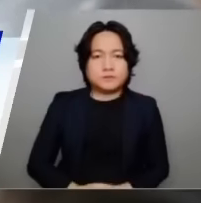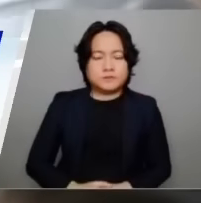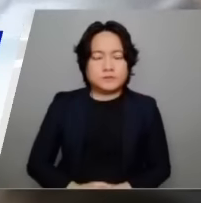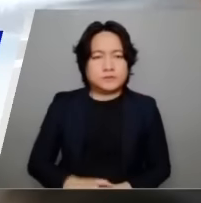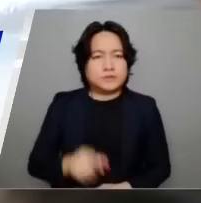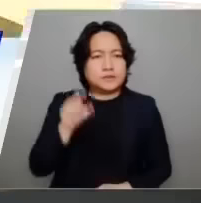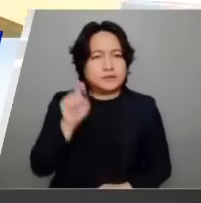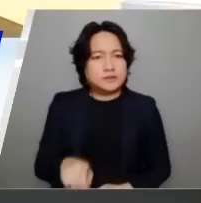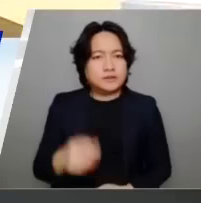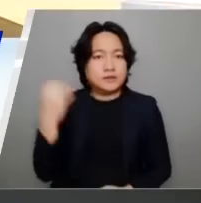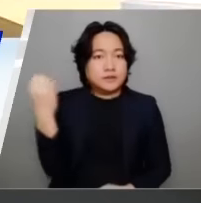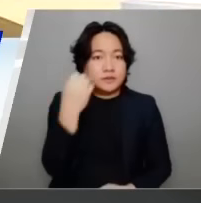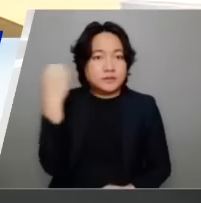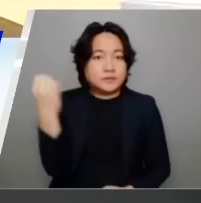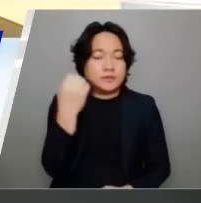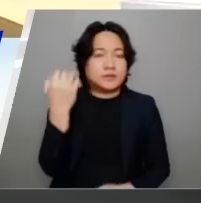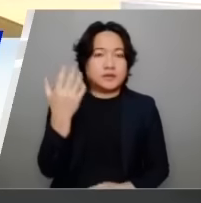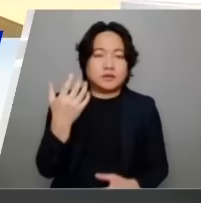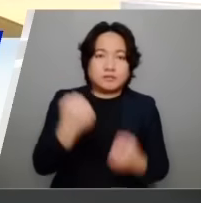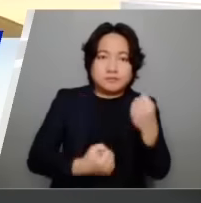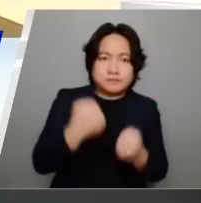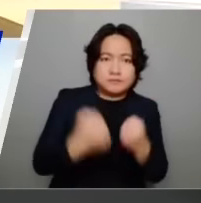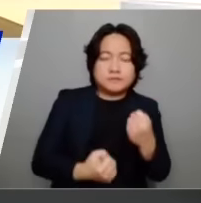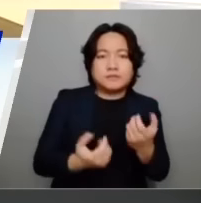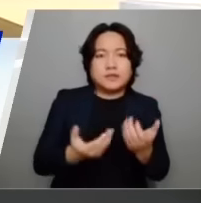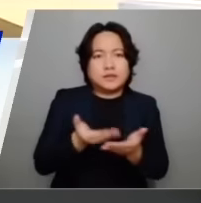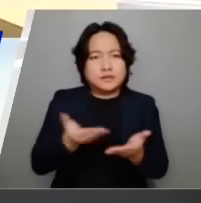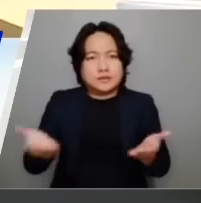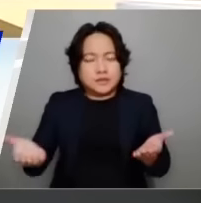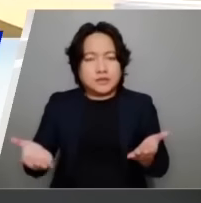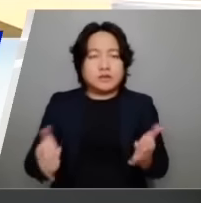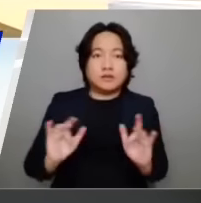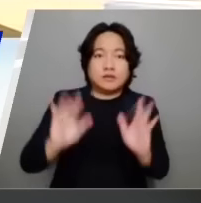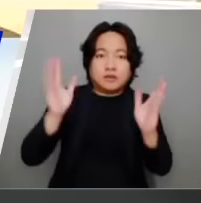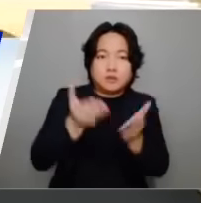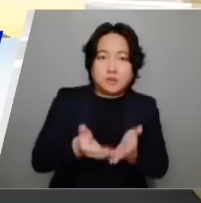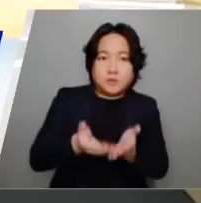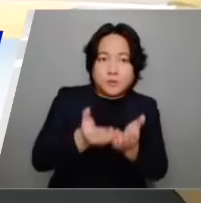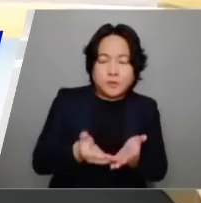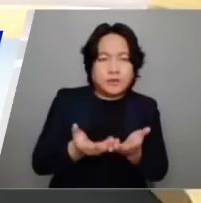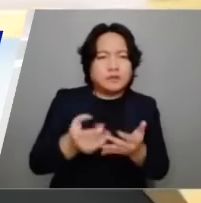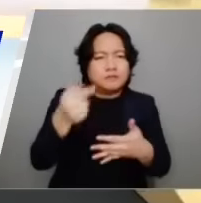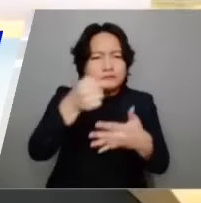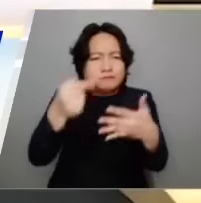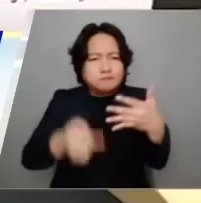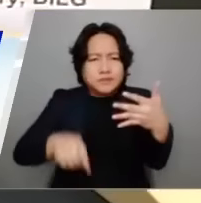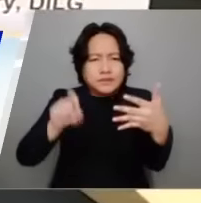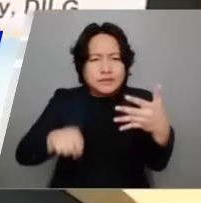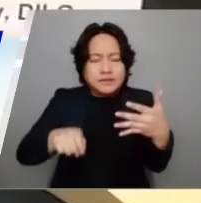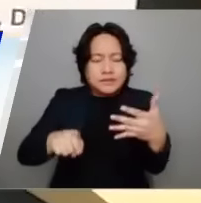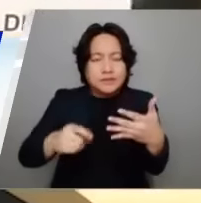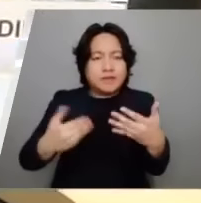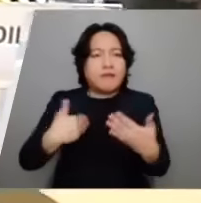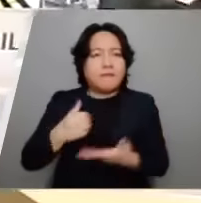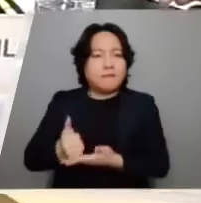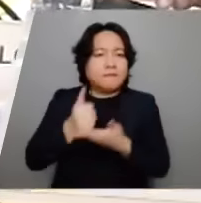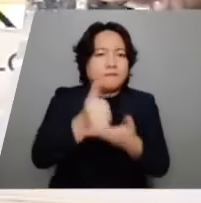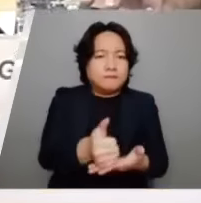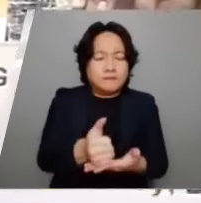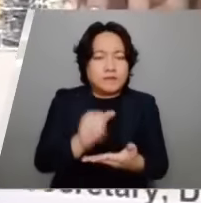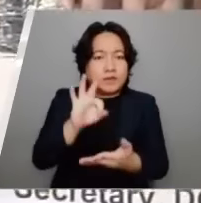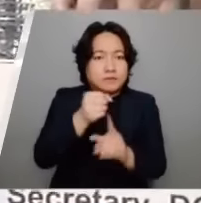emergency vehicle, heavy equipment, rubber boats at air assets ng gobyerno sa mga lugar na tatamaan ng bagyo.